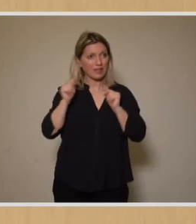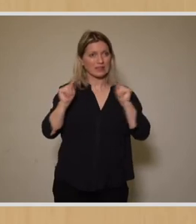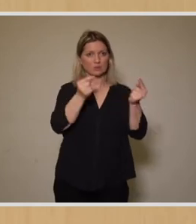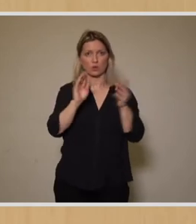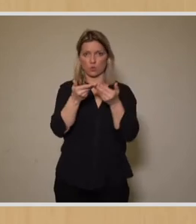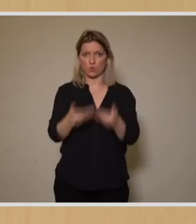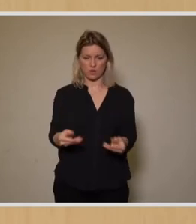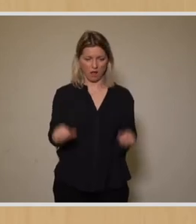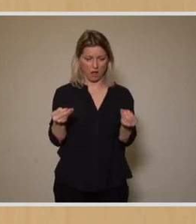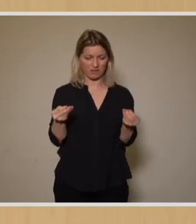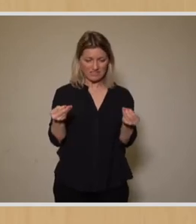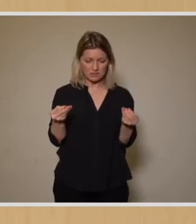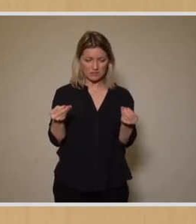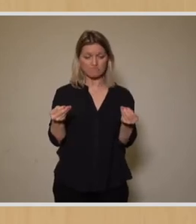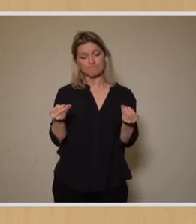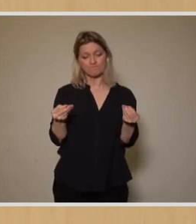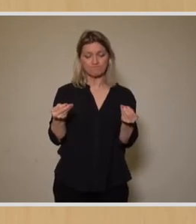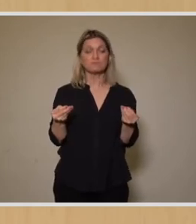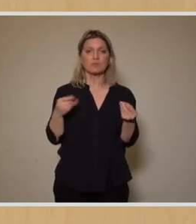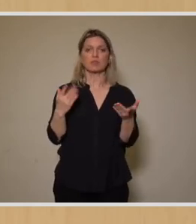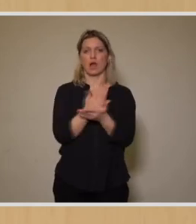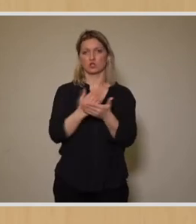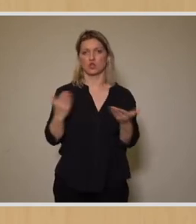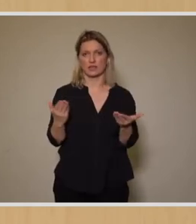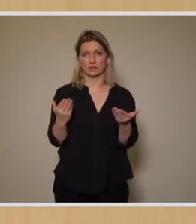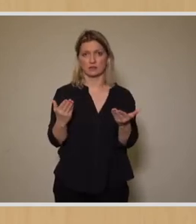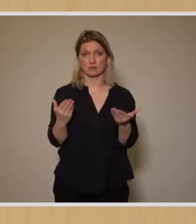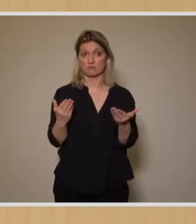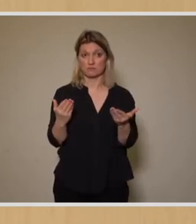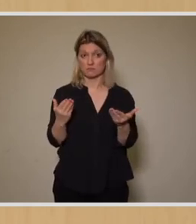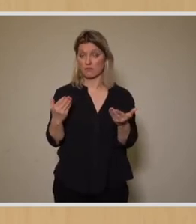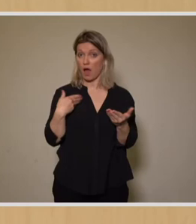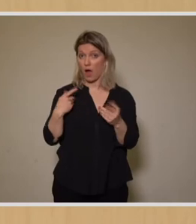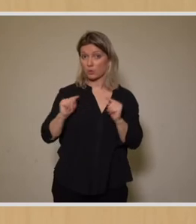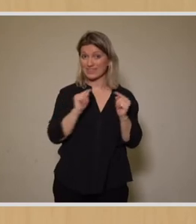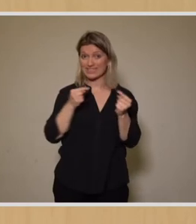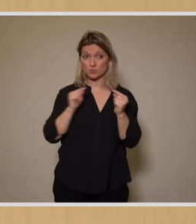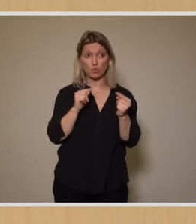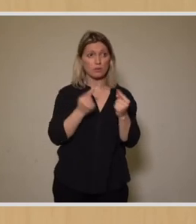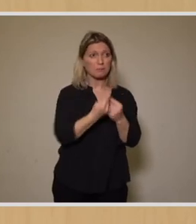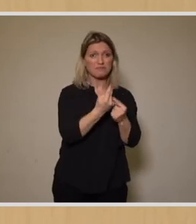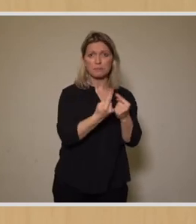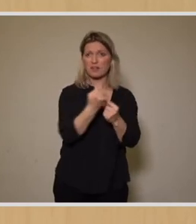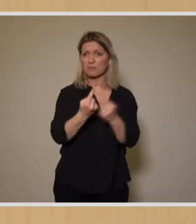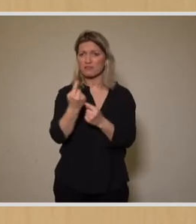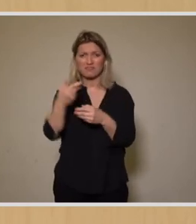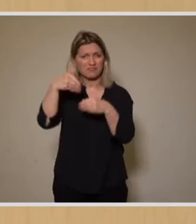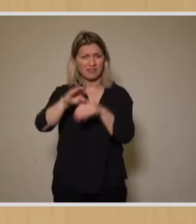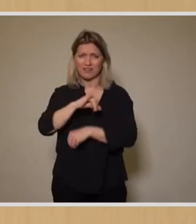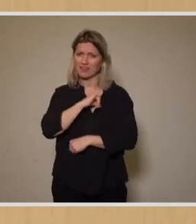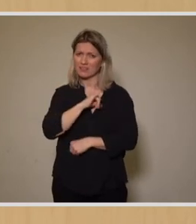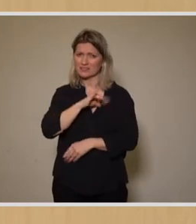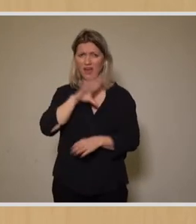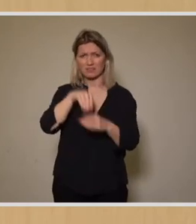eine Entscheidung treffen. Und es gibt doch ganz interessante Diskussionsansätze, die jetzt auf dem Tisch liegen. Nämlich, dass